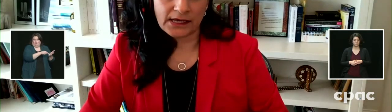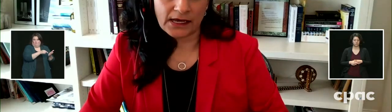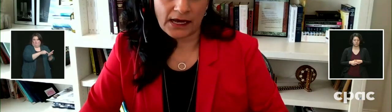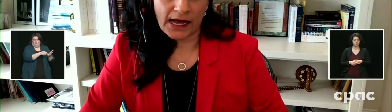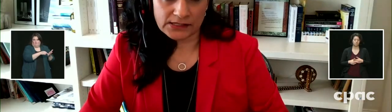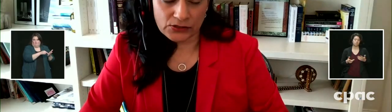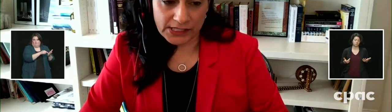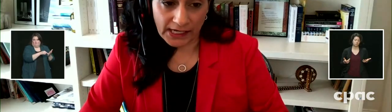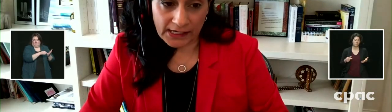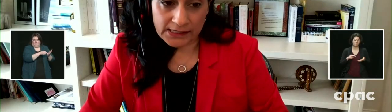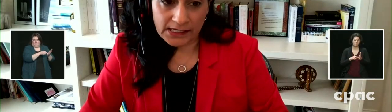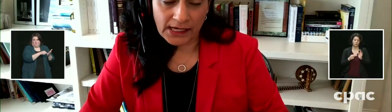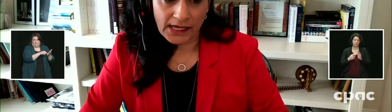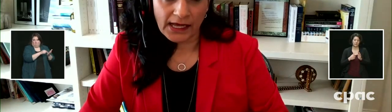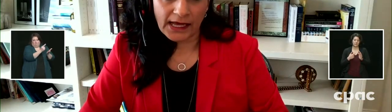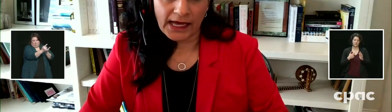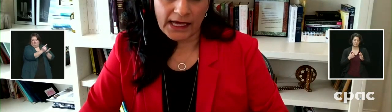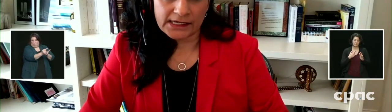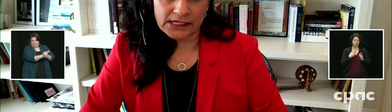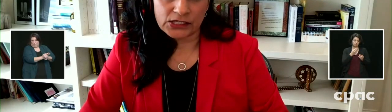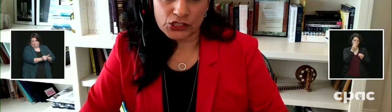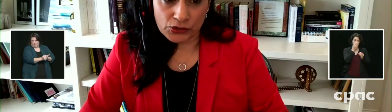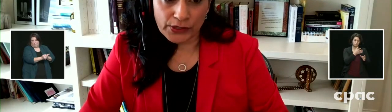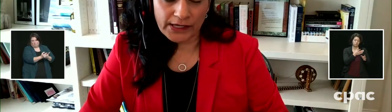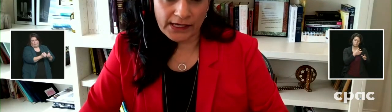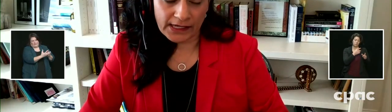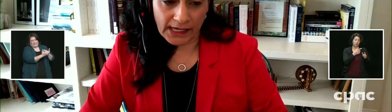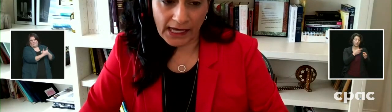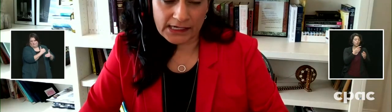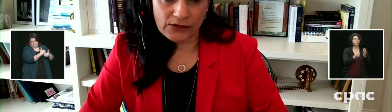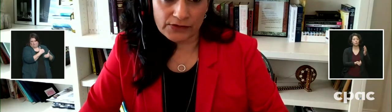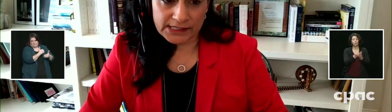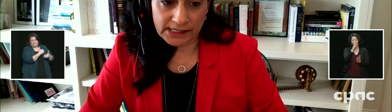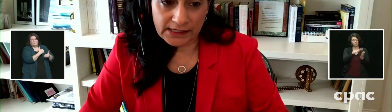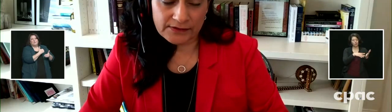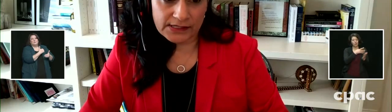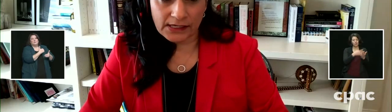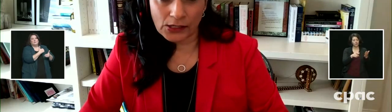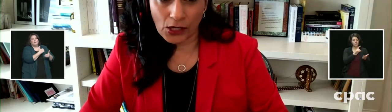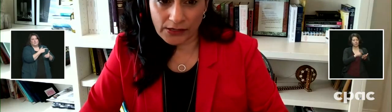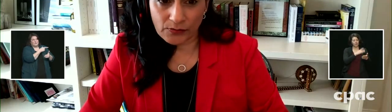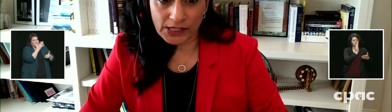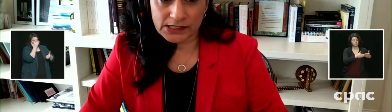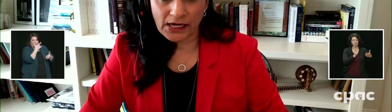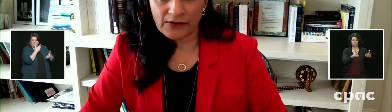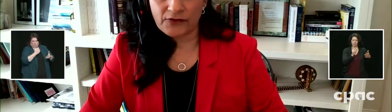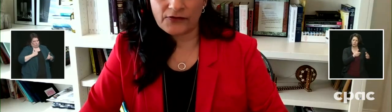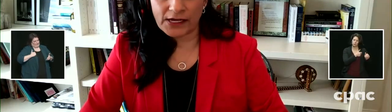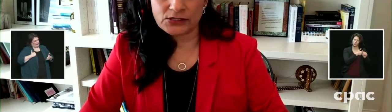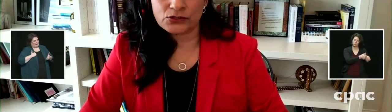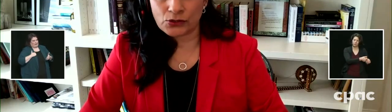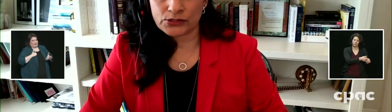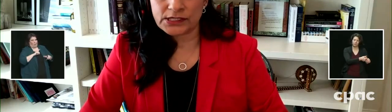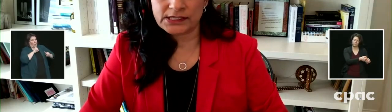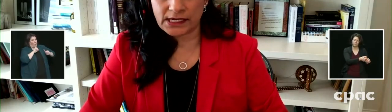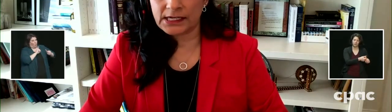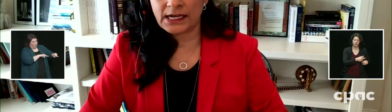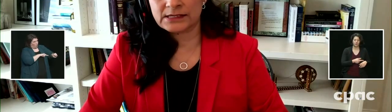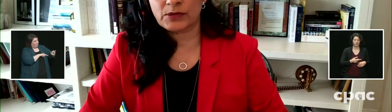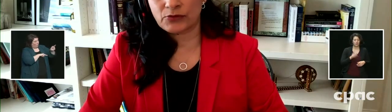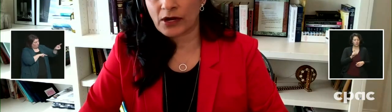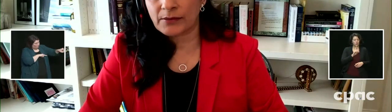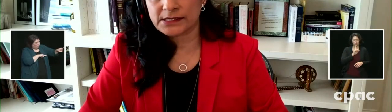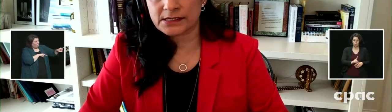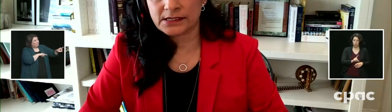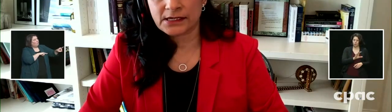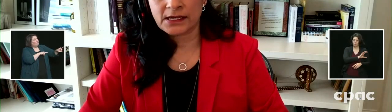is ascertained and ensuring that Canada receives the allotment of Pfizer doses that it